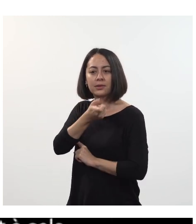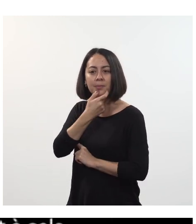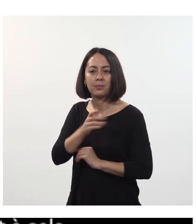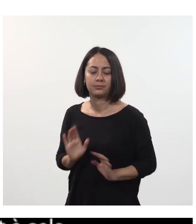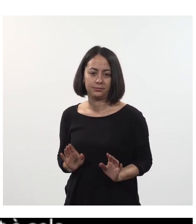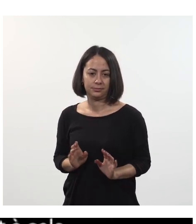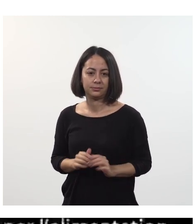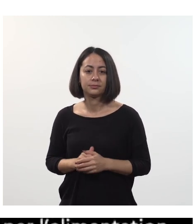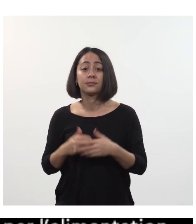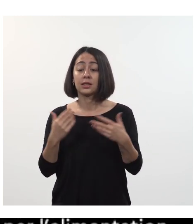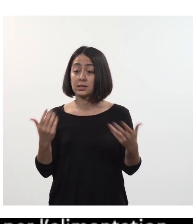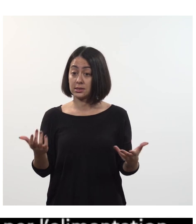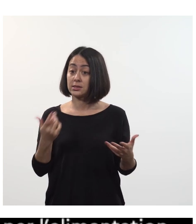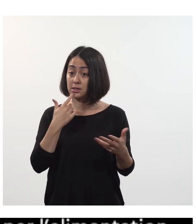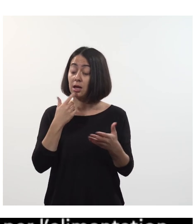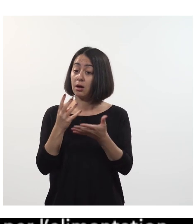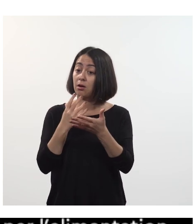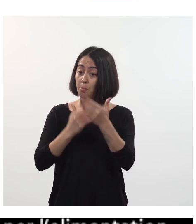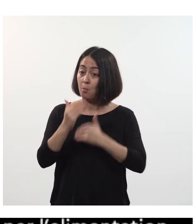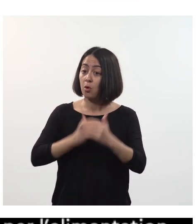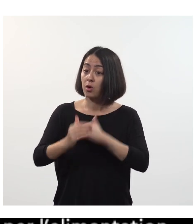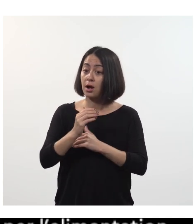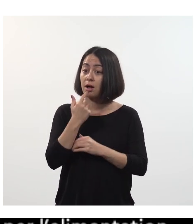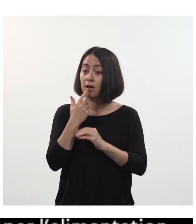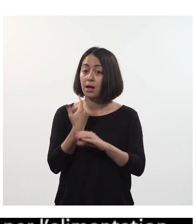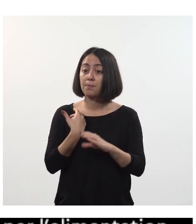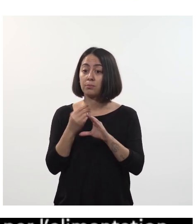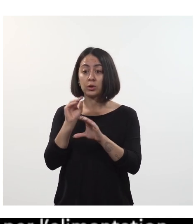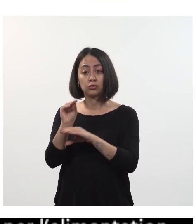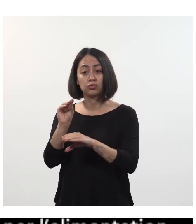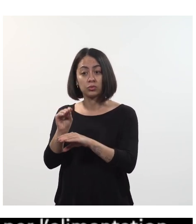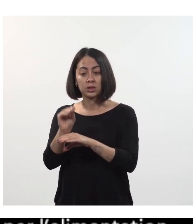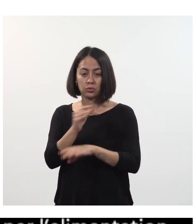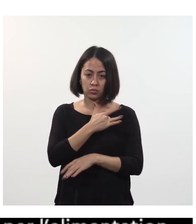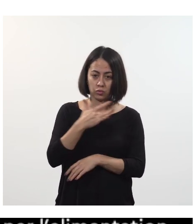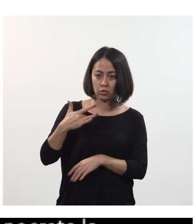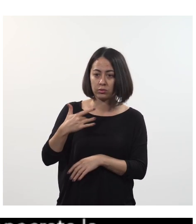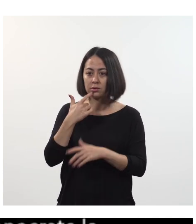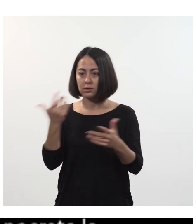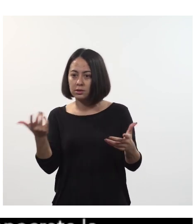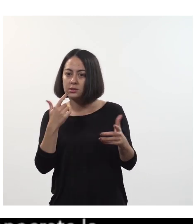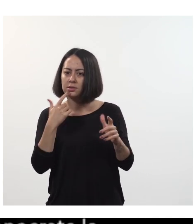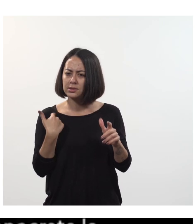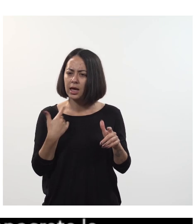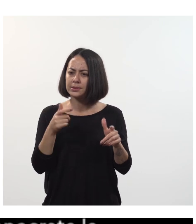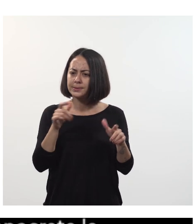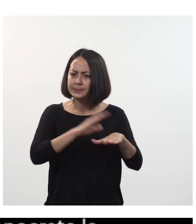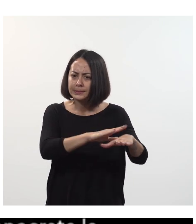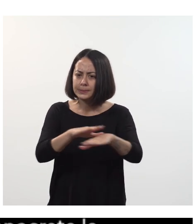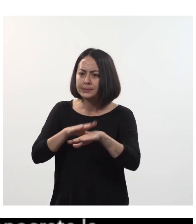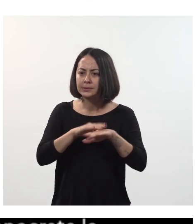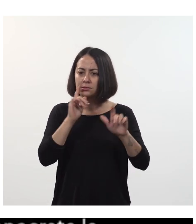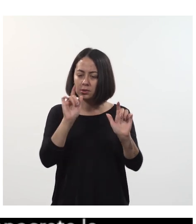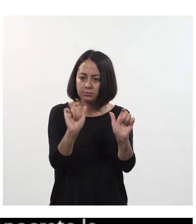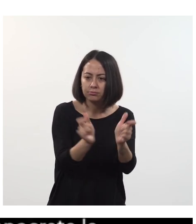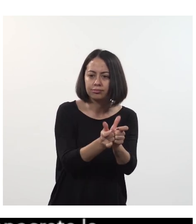nutrition santé avec voilà, l'objectif 18 hein, qui était de développer les actions de dépistage, prévention, surveillance de l'état nutritionnel des